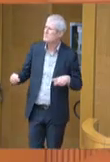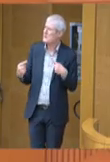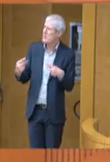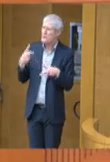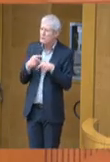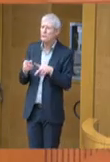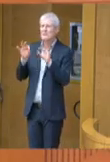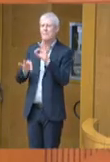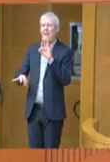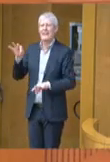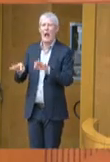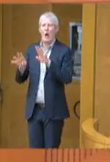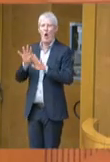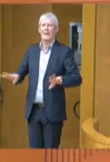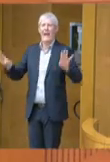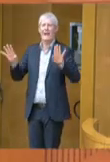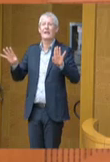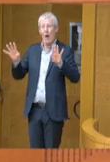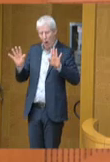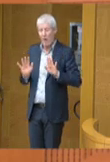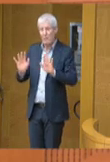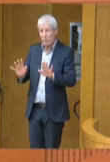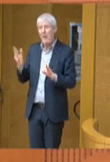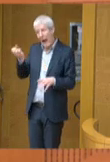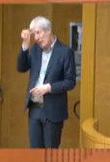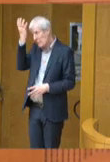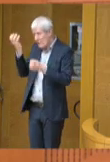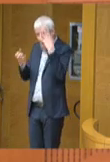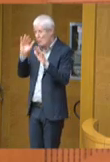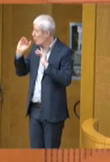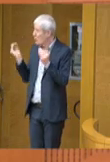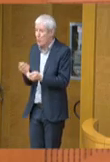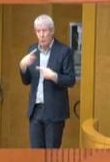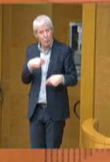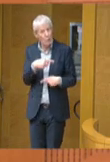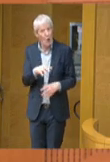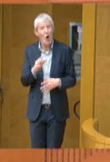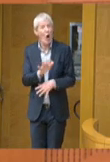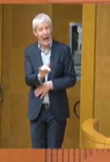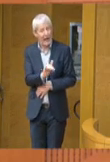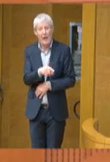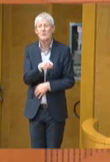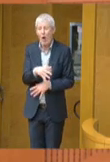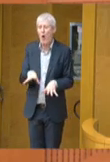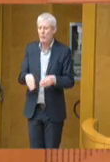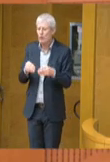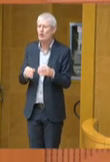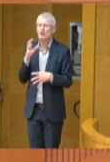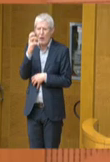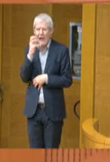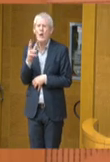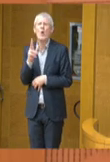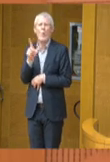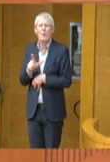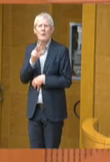scena uno spettacolo teatrale che fosse partorito da loro in tutto e per tutto. E così, a partire da gennaio, tutti i